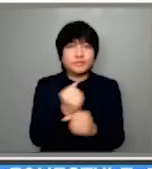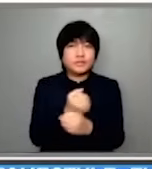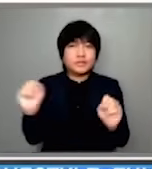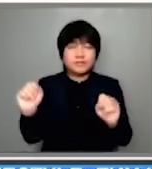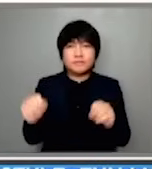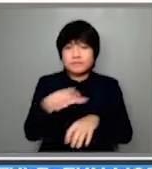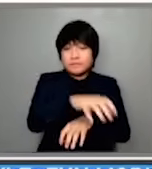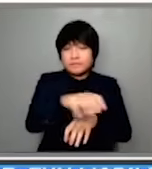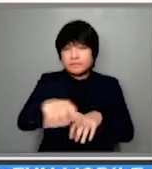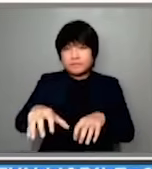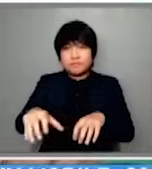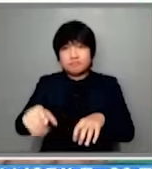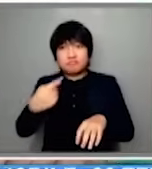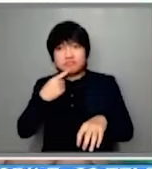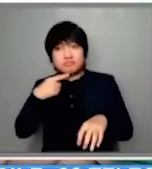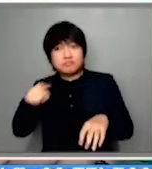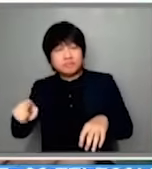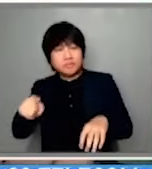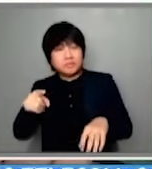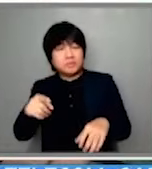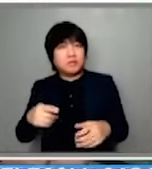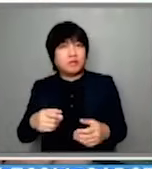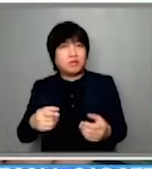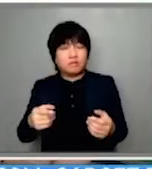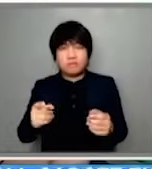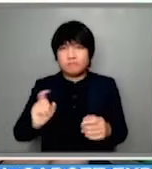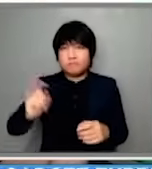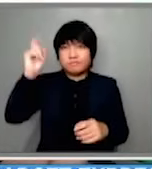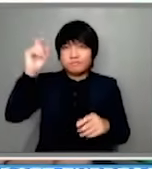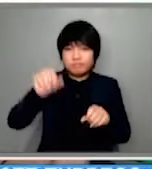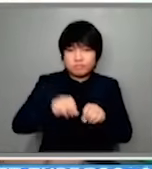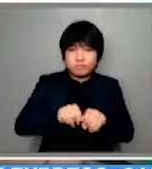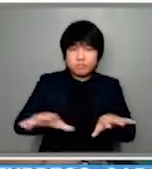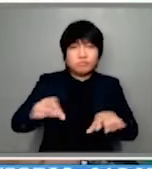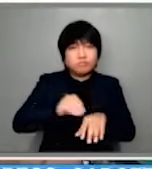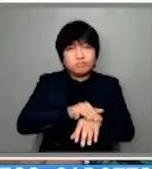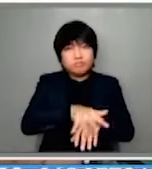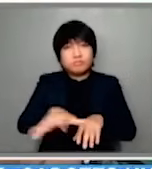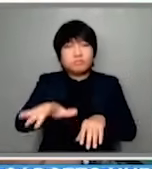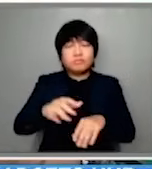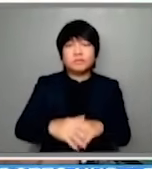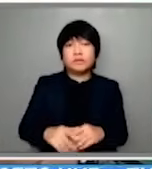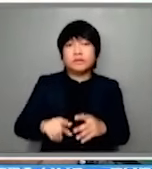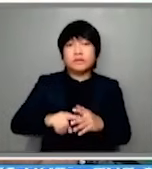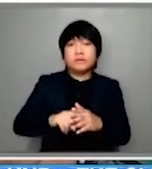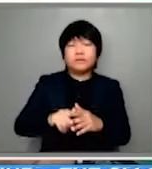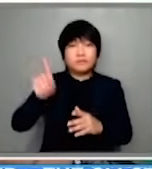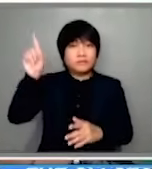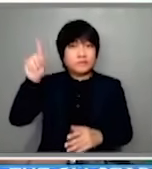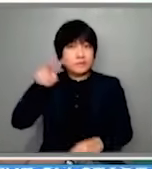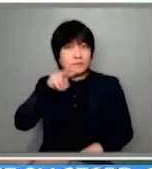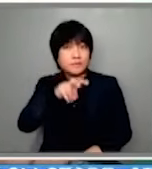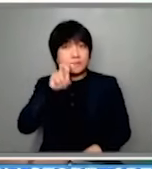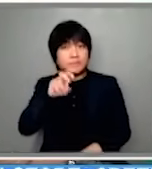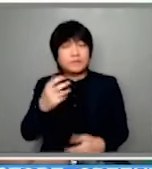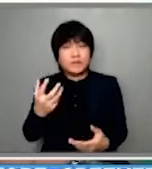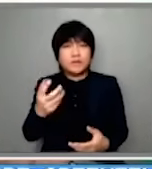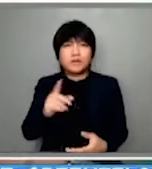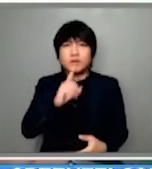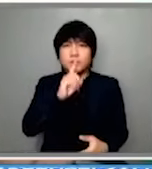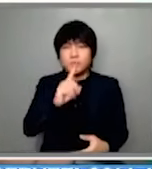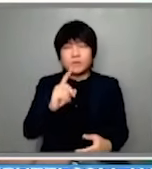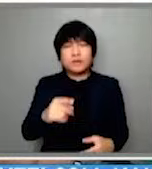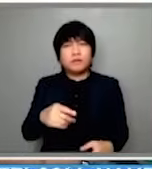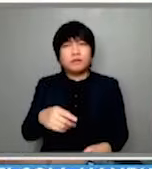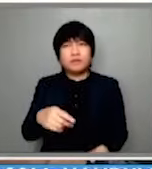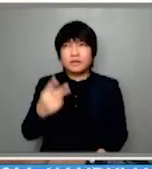ng apoy sa naturang bahay. Nagsimula yan sa likod eh. Usok lang ang lumalabas dito sa harapan. Sa